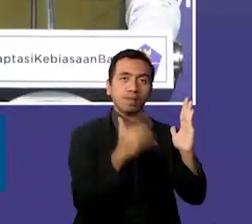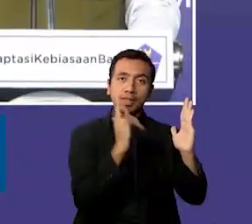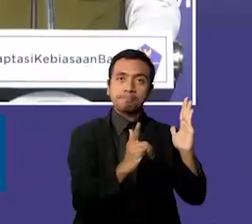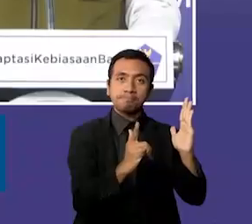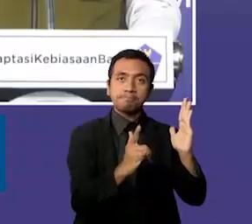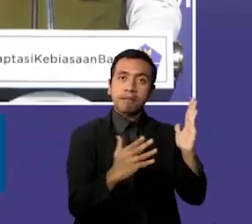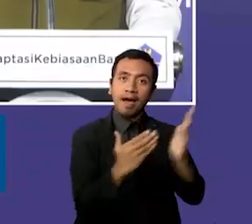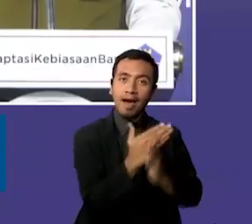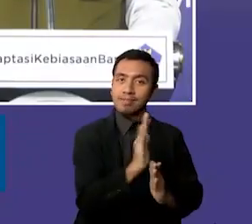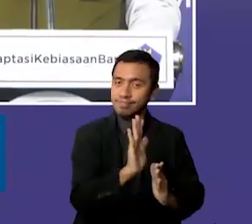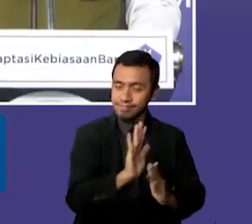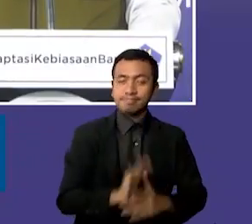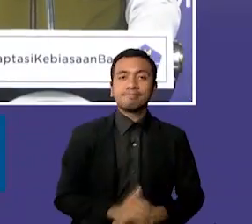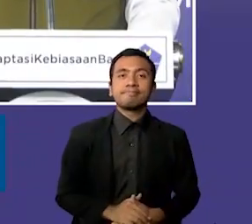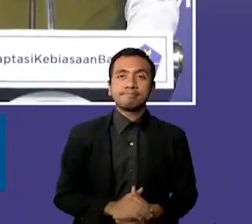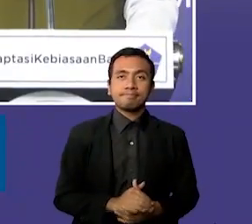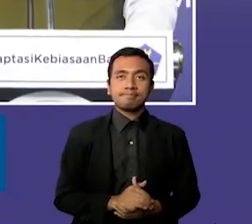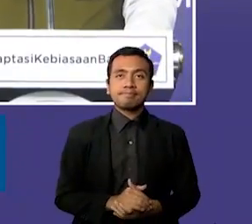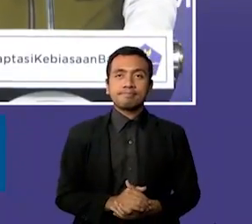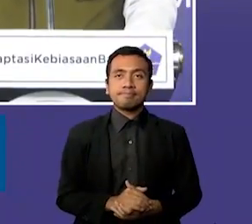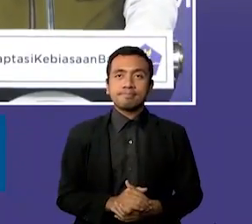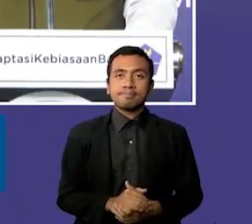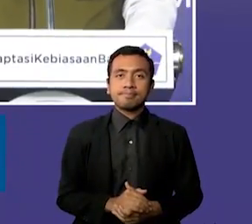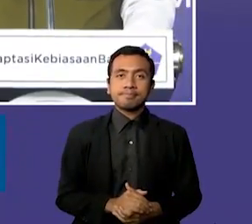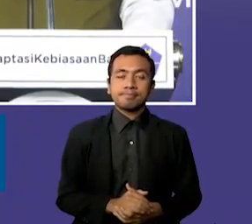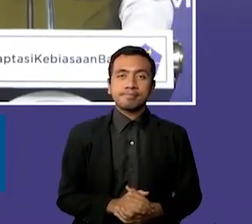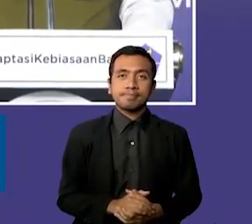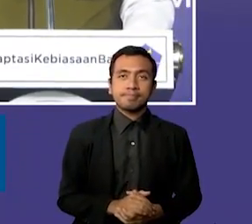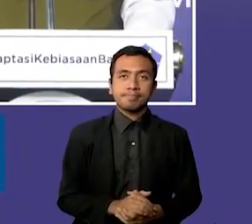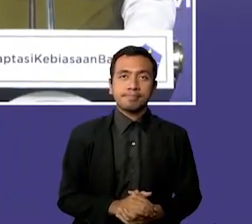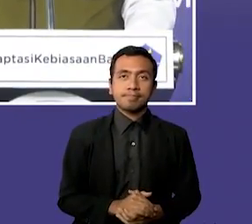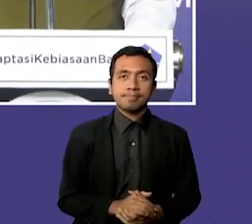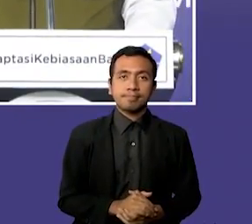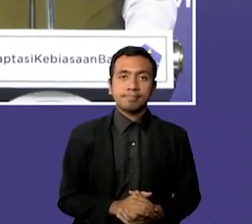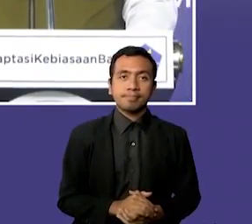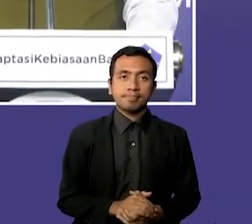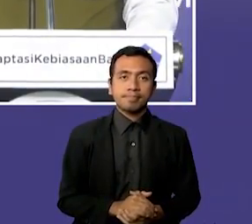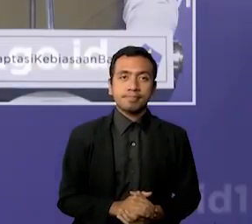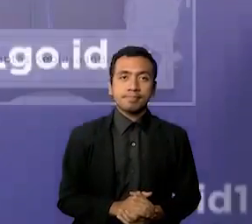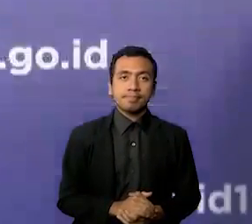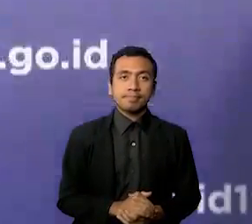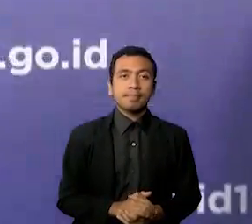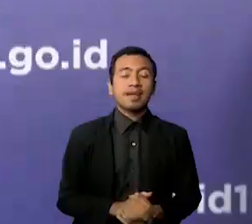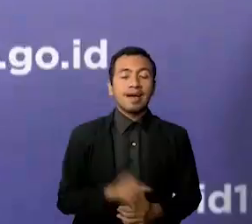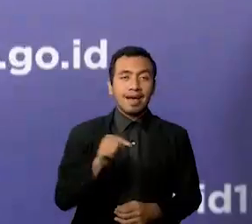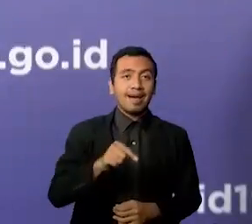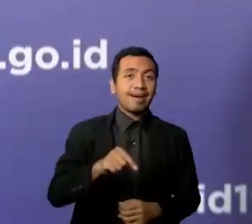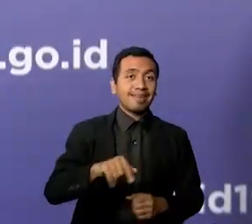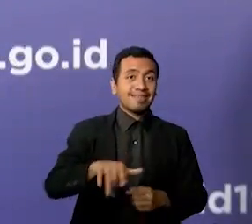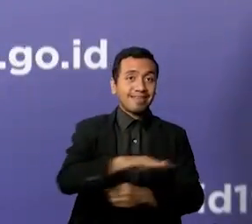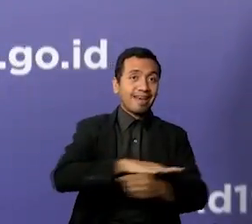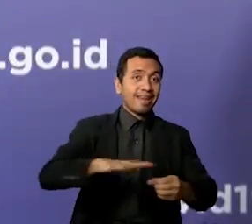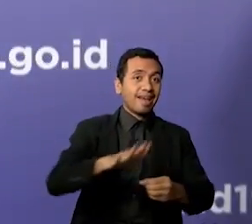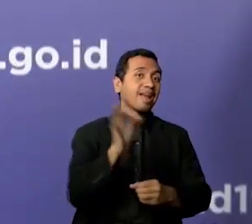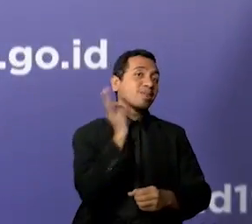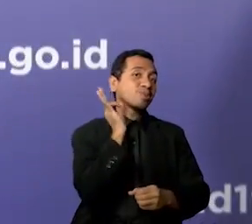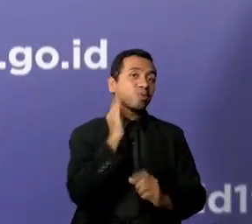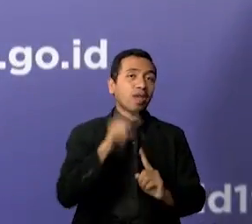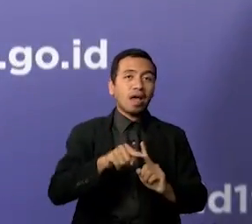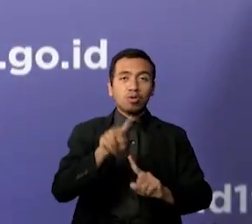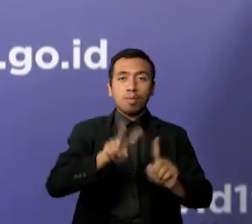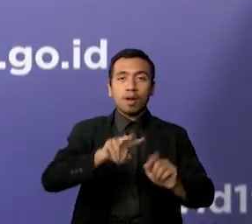maupun bersama-sama secara kolektif. Untuk itu, selanjutnya analisa risiko daerah per 12